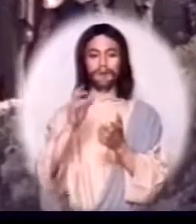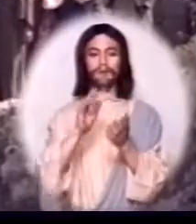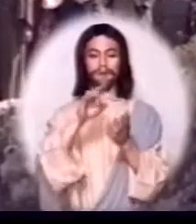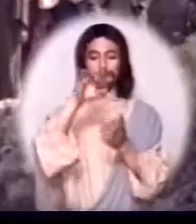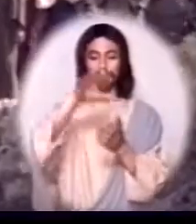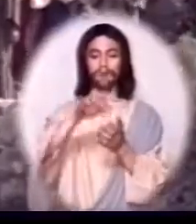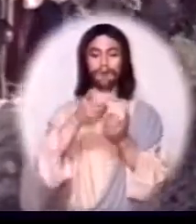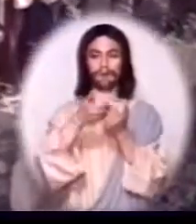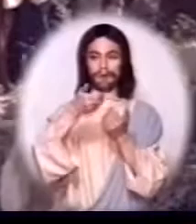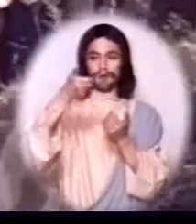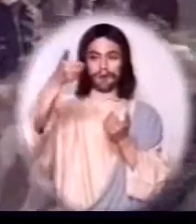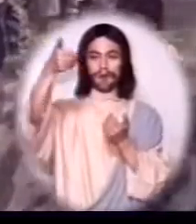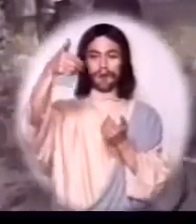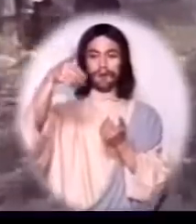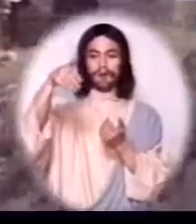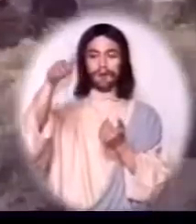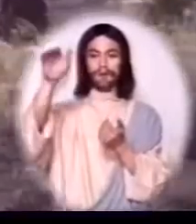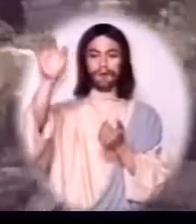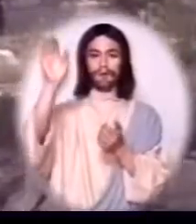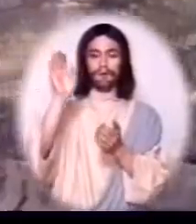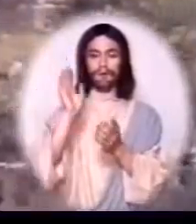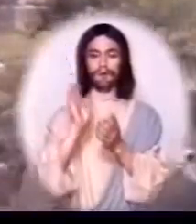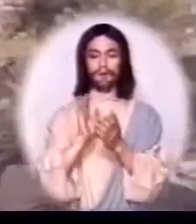그리고 그곳을 떠나서